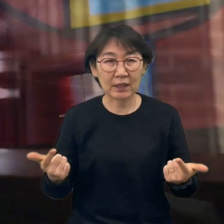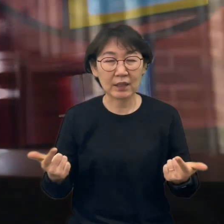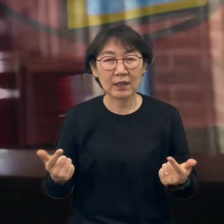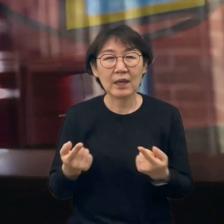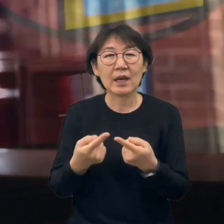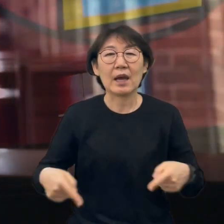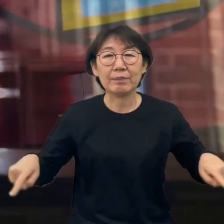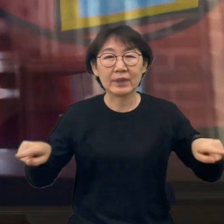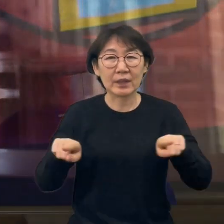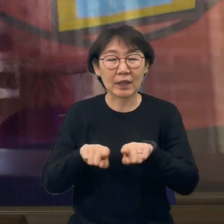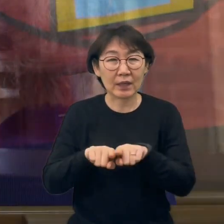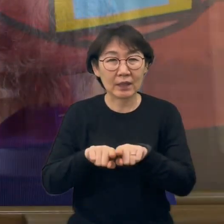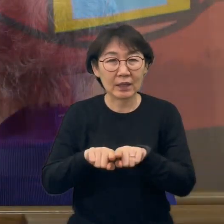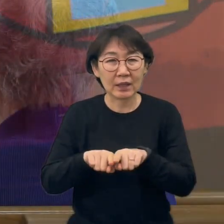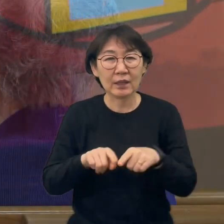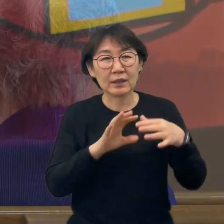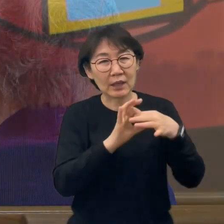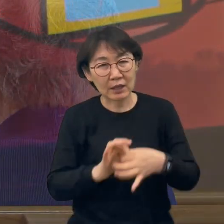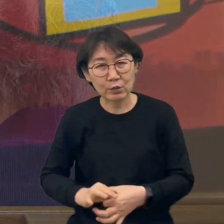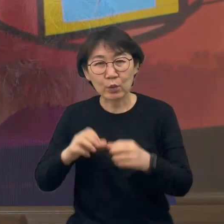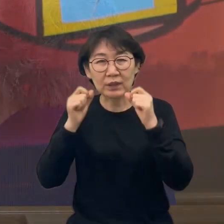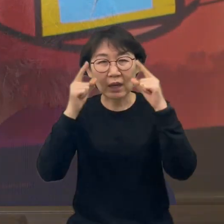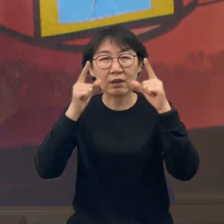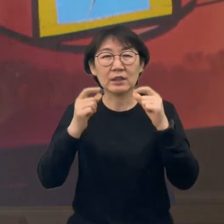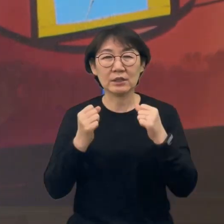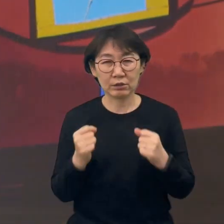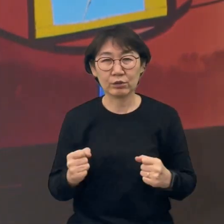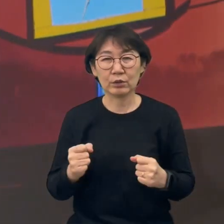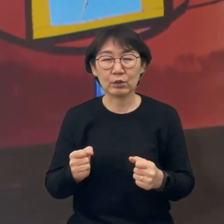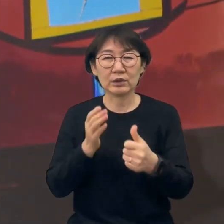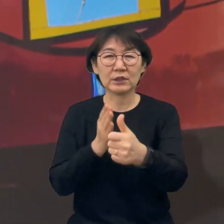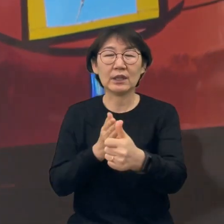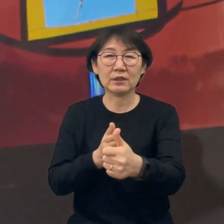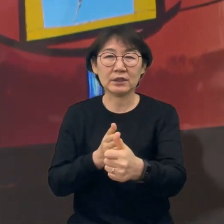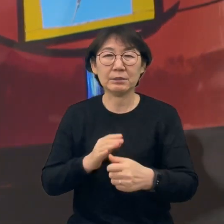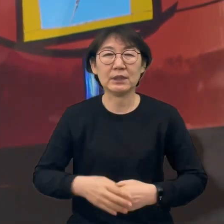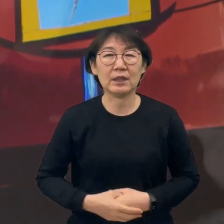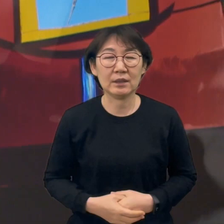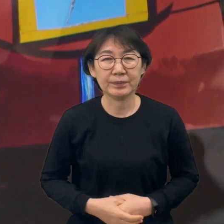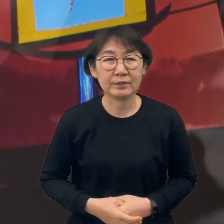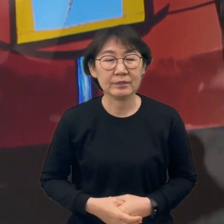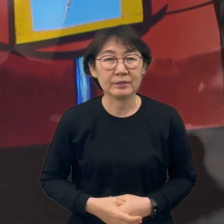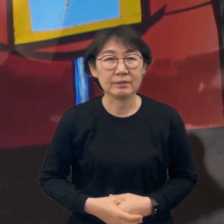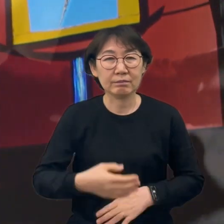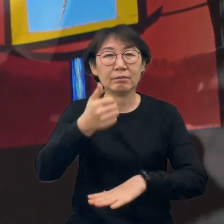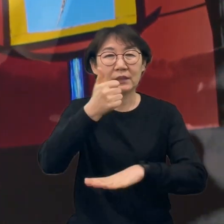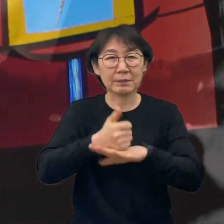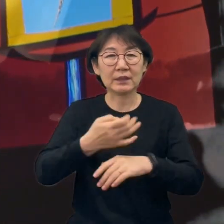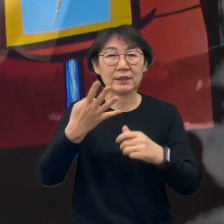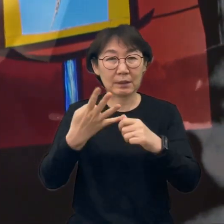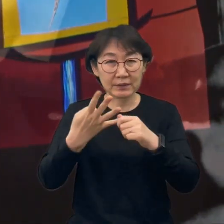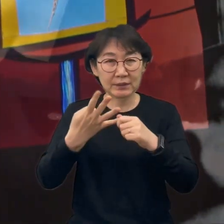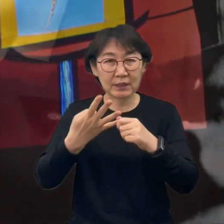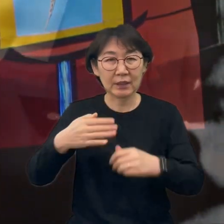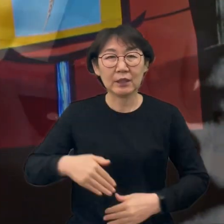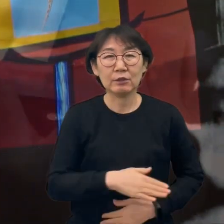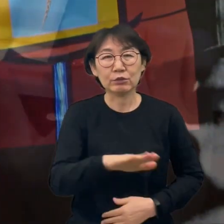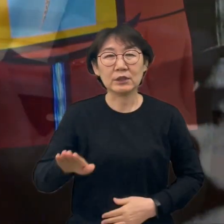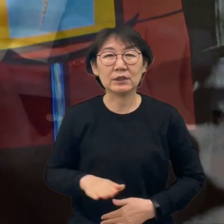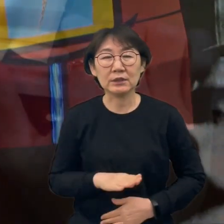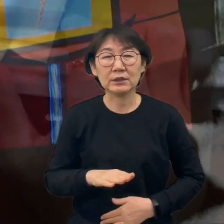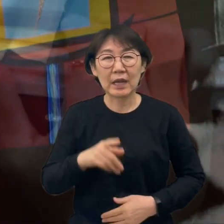유혹에 넘어가지 않도록 하느님과 함께 계속 깨어있을 수 있도록 청하는 것입니다. 마지막으로